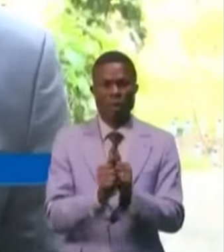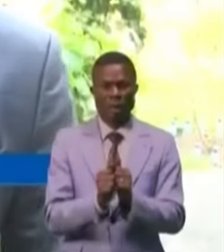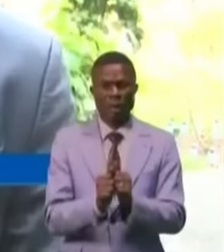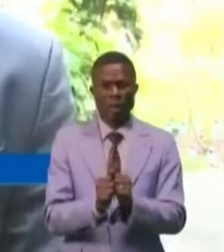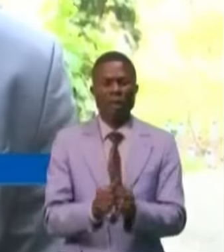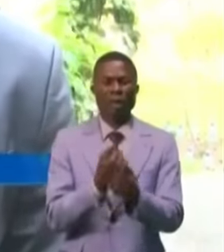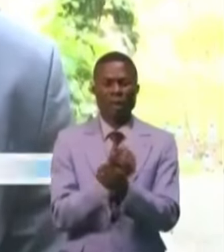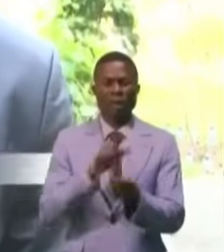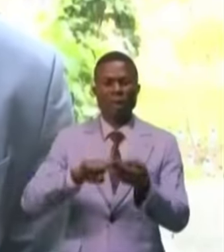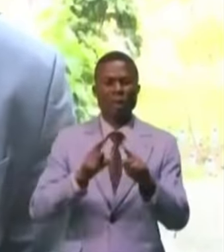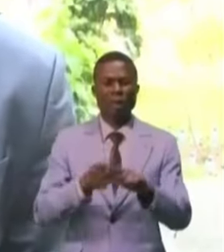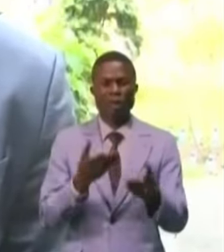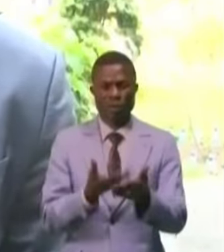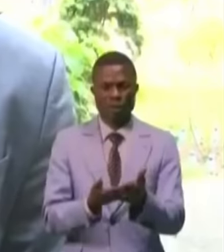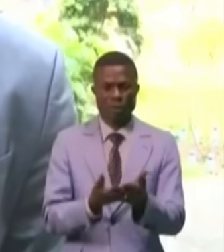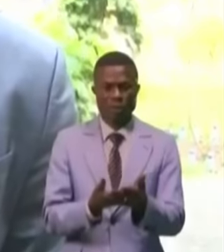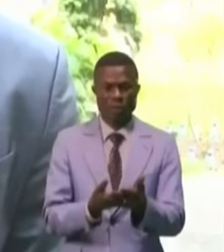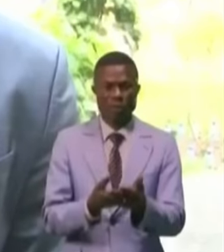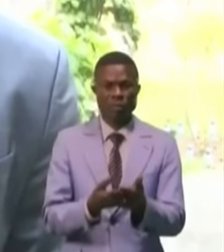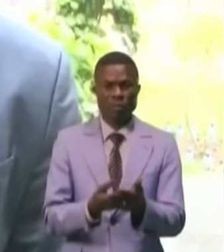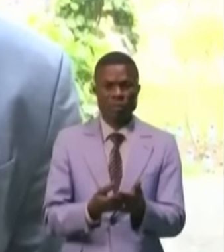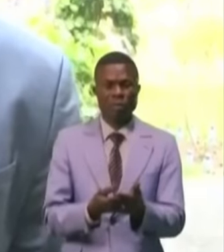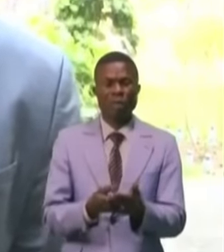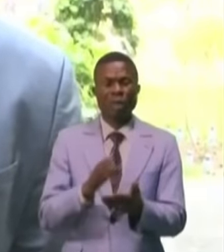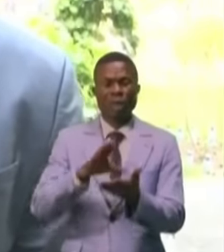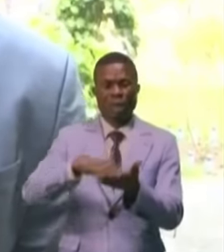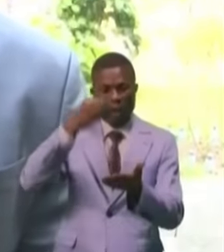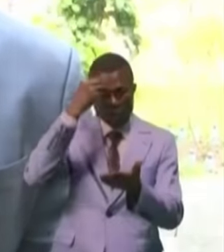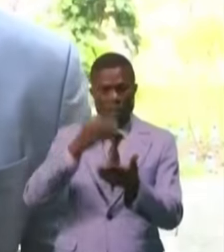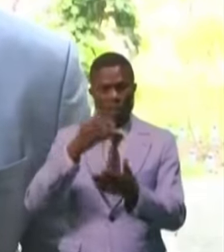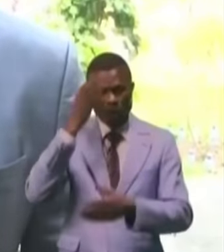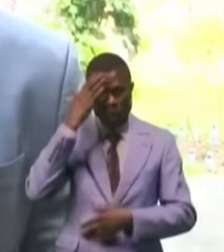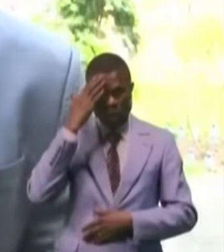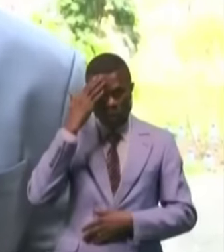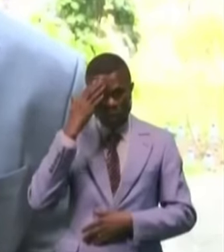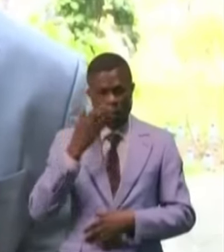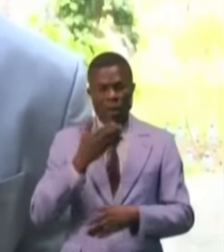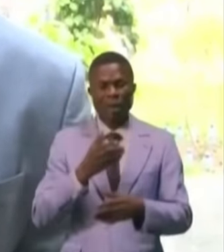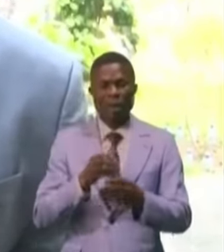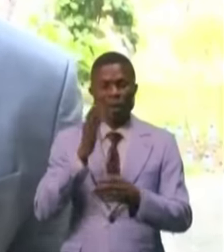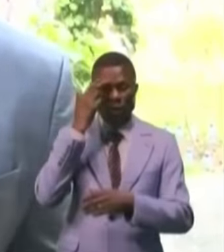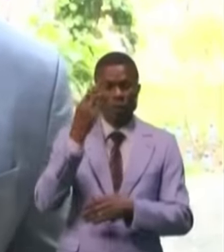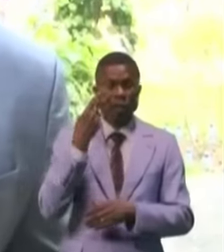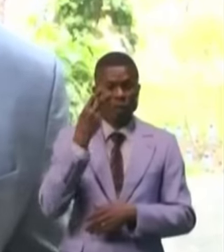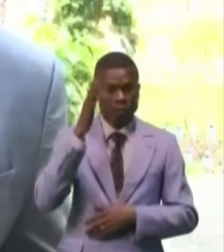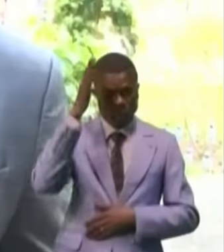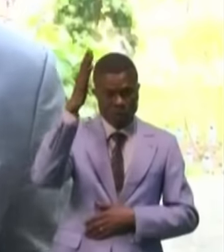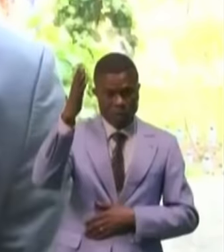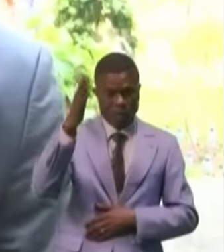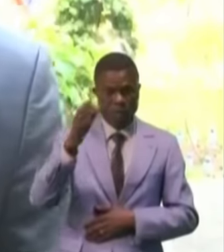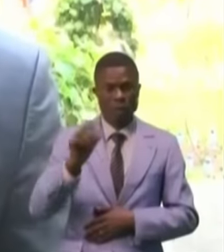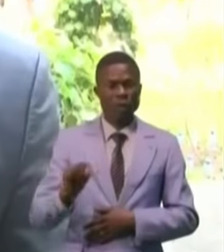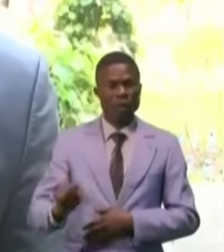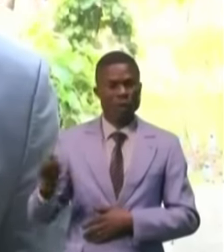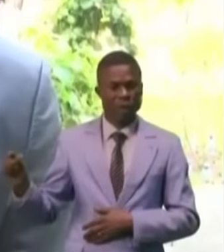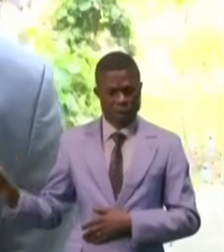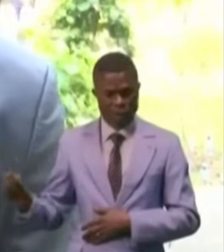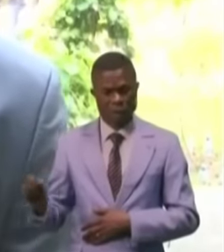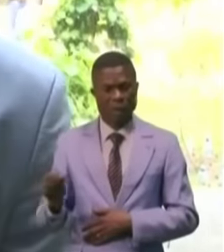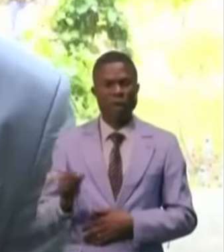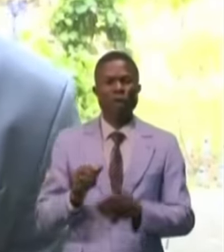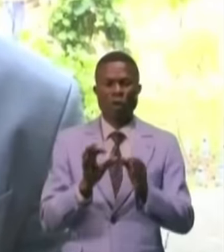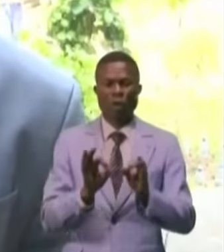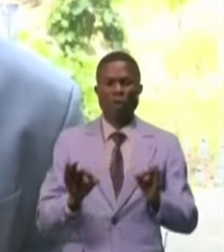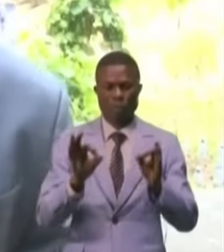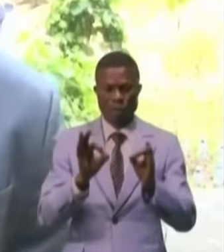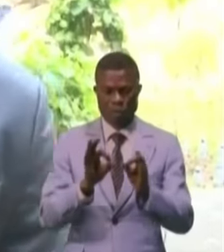disciples, et des passages de connaissances et des perspectives d'une génération à l'autre. Les